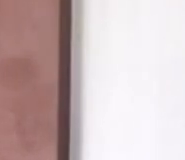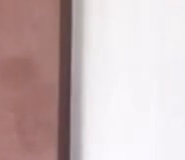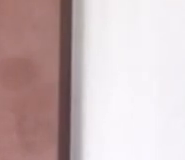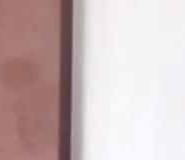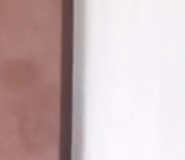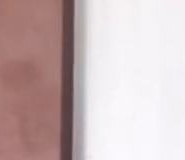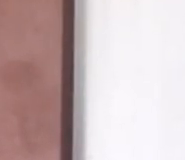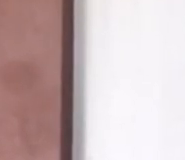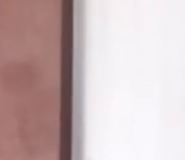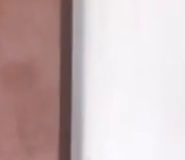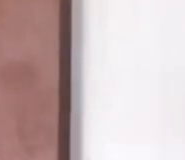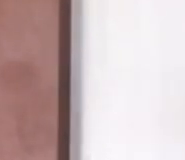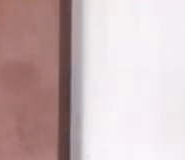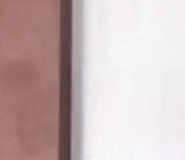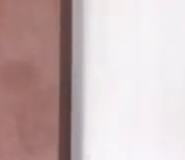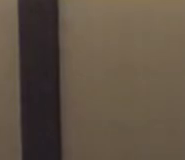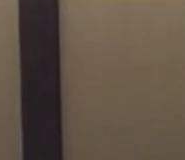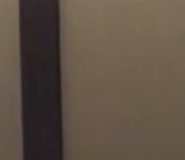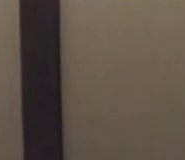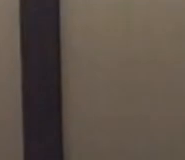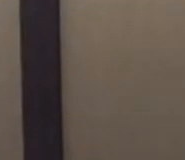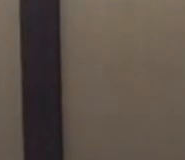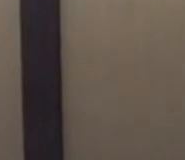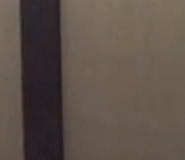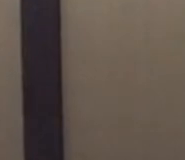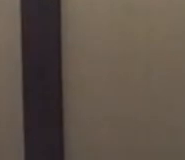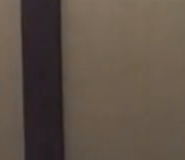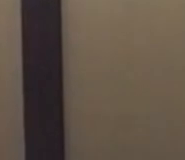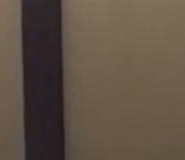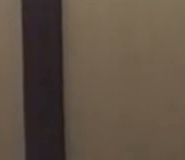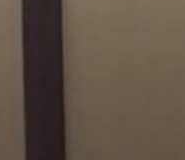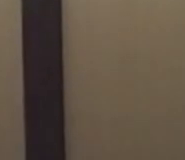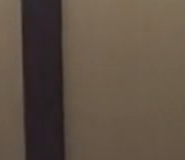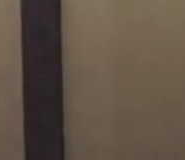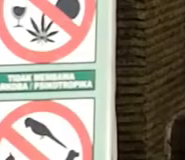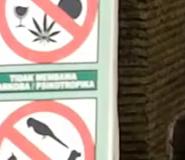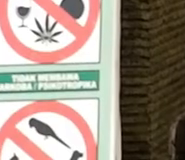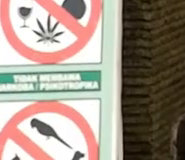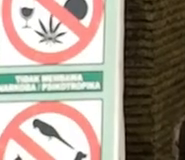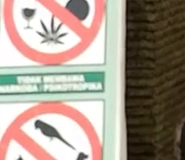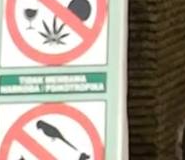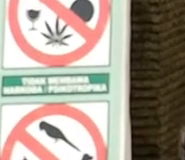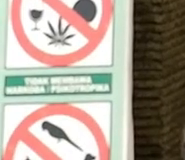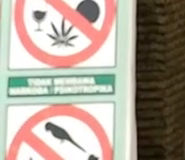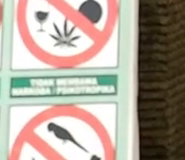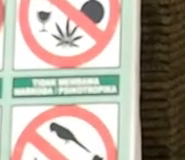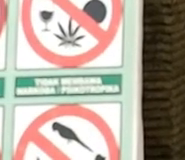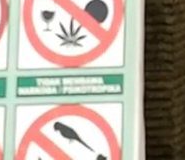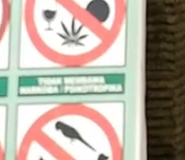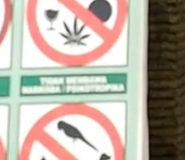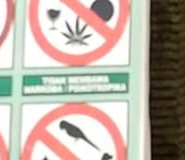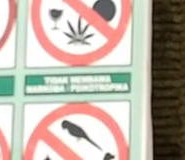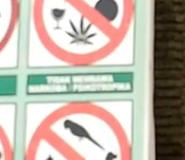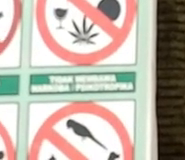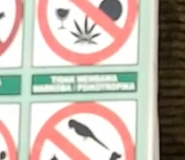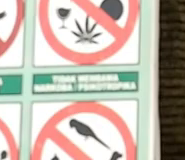antar instansi. Keren. Layak dapat jempol. Aplikasi e-return sangat